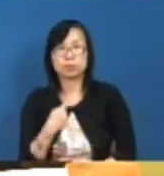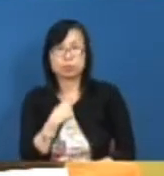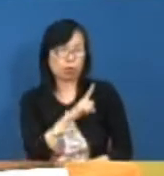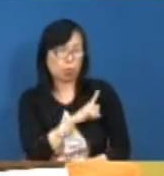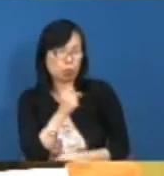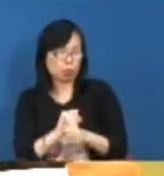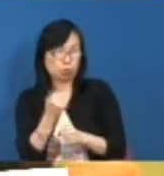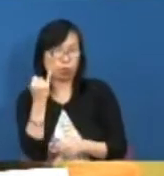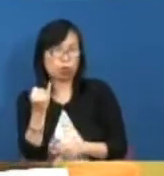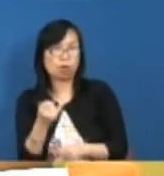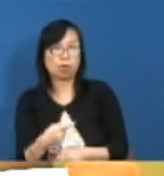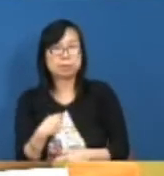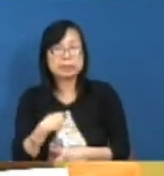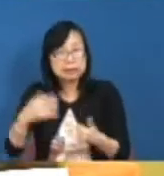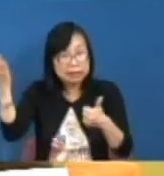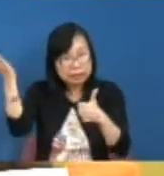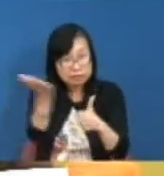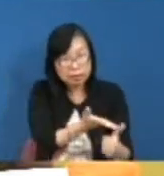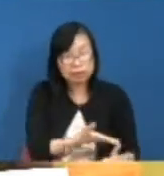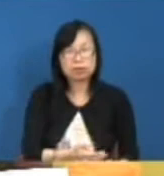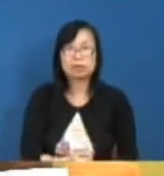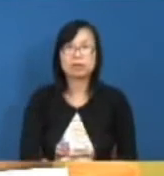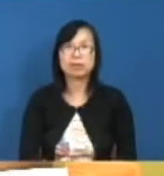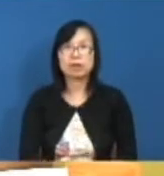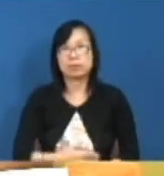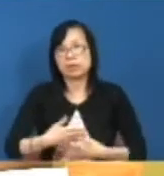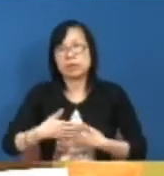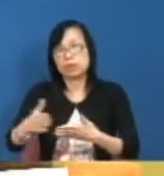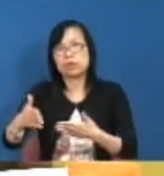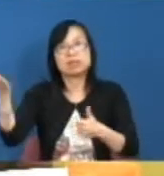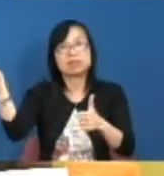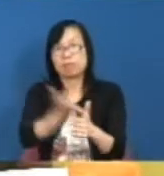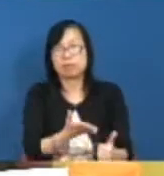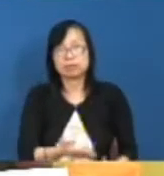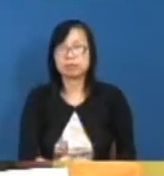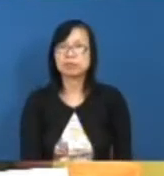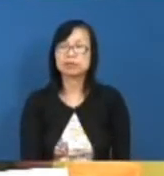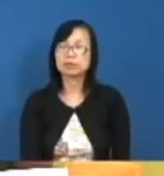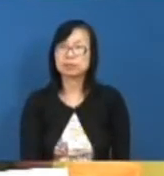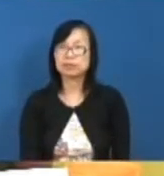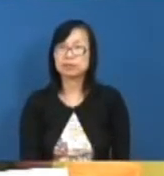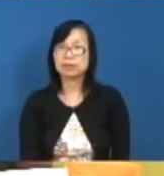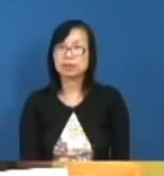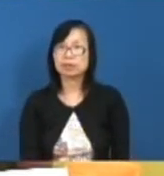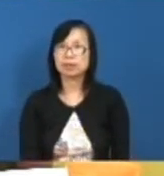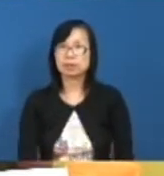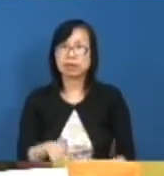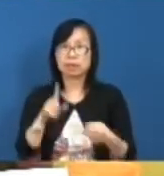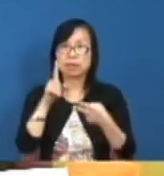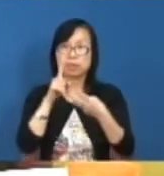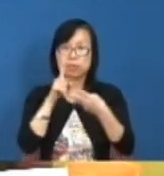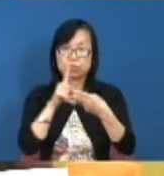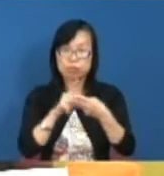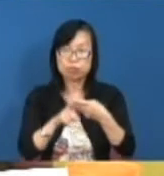錯曬，今日應該你殺咗佢，聽日推我出五門斬首。咁你而家泛民主派要話俾我聽啊嘛？你